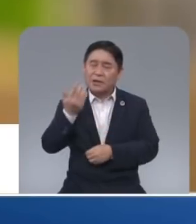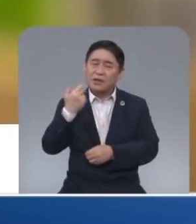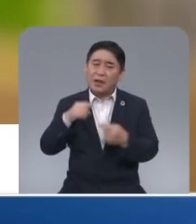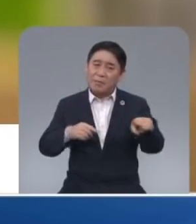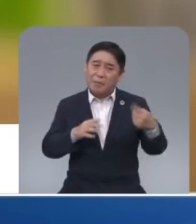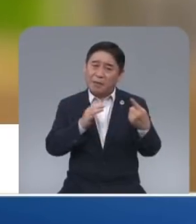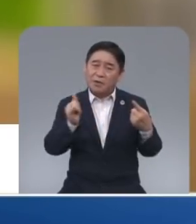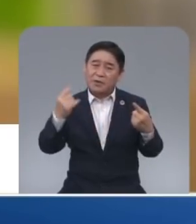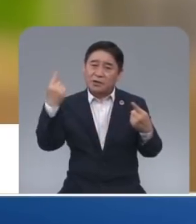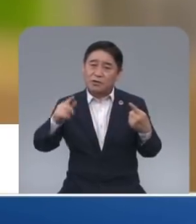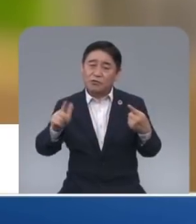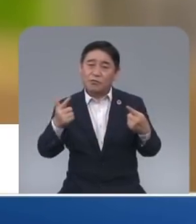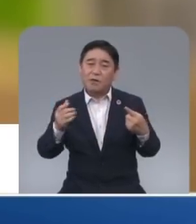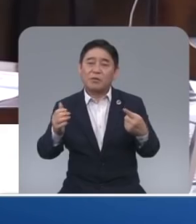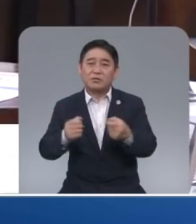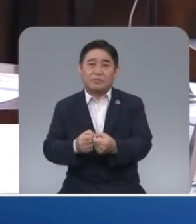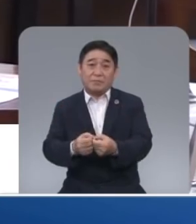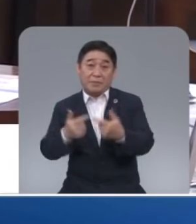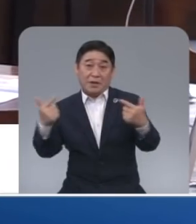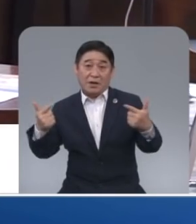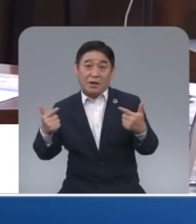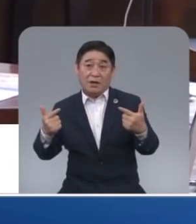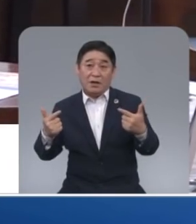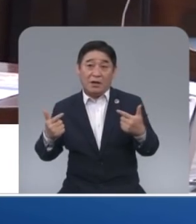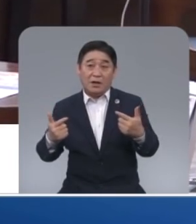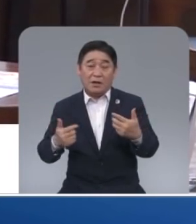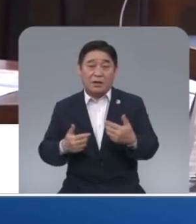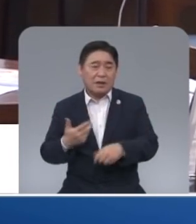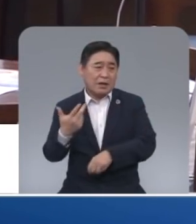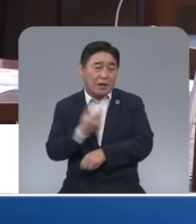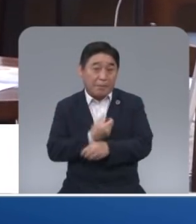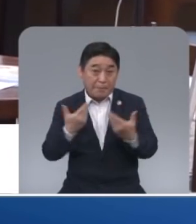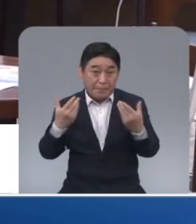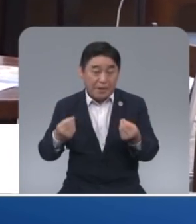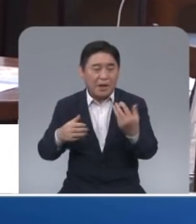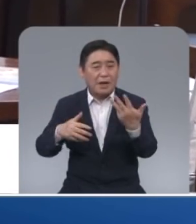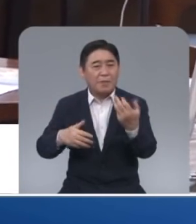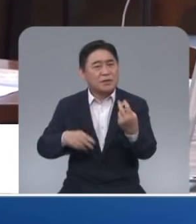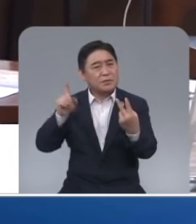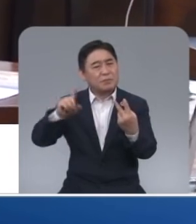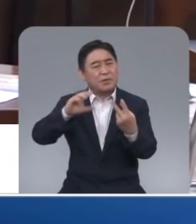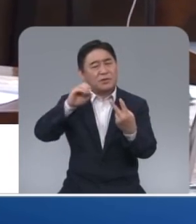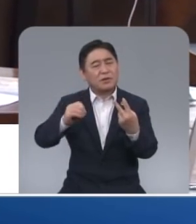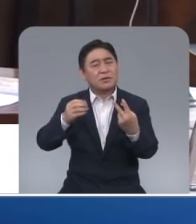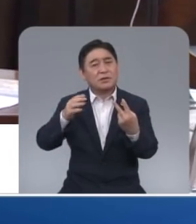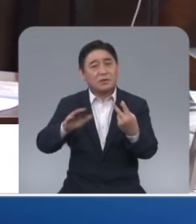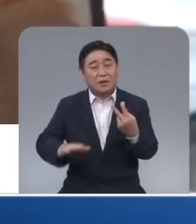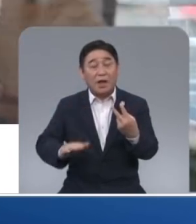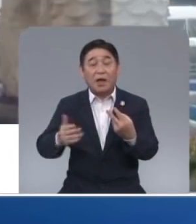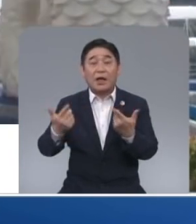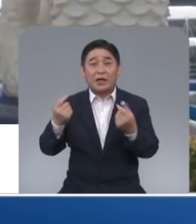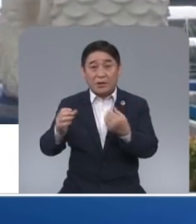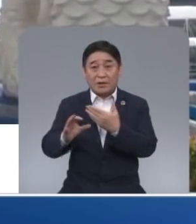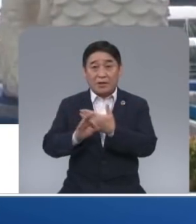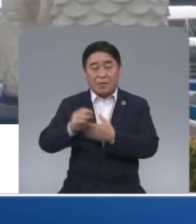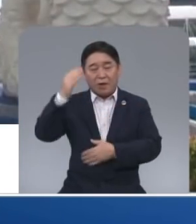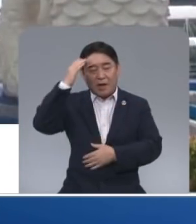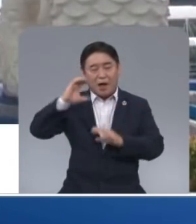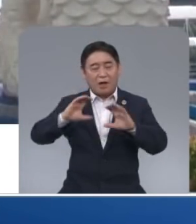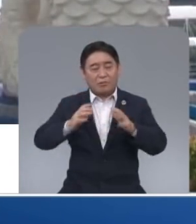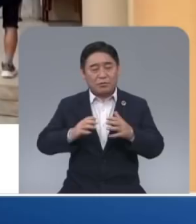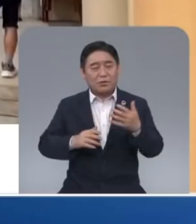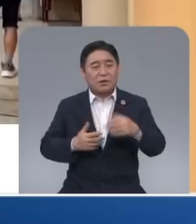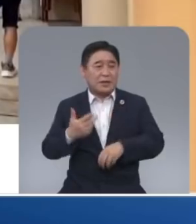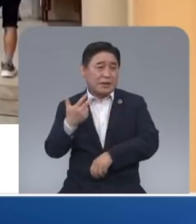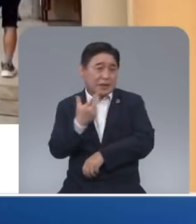지금 1,600명이 나오고 있는 상황입니다. 접종률이 82%에 불구하고. 그렇다면 우리나라도 접종률이 80%가 넘어간다고